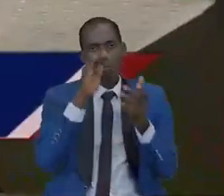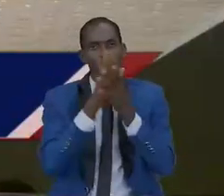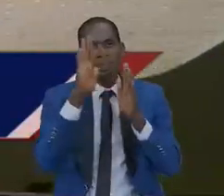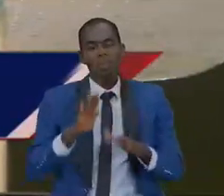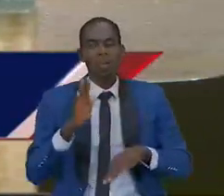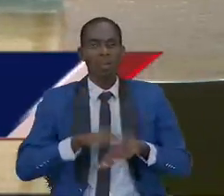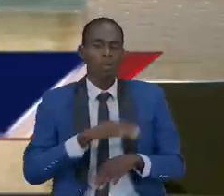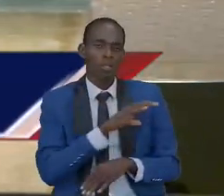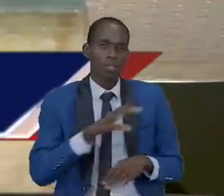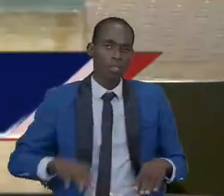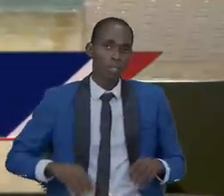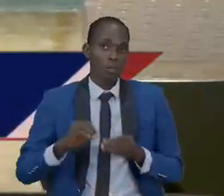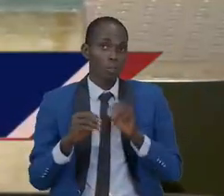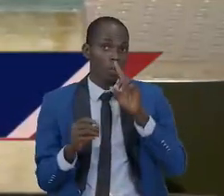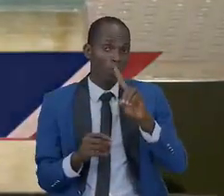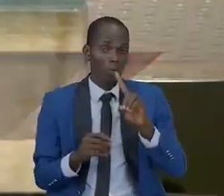Christian